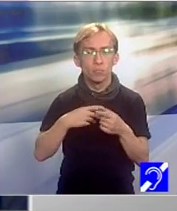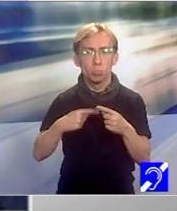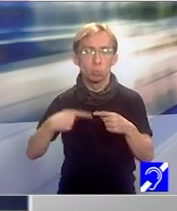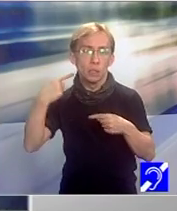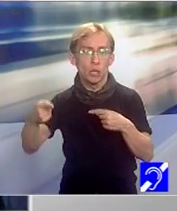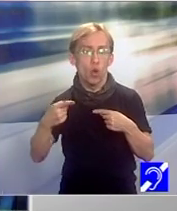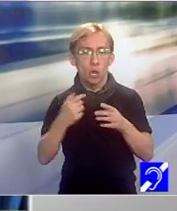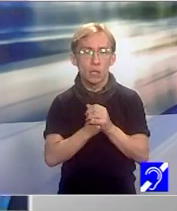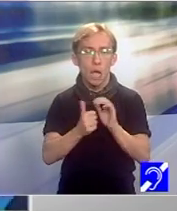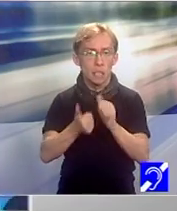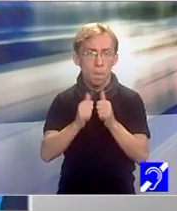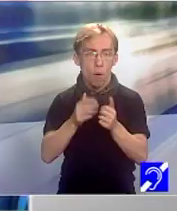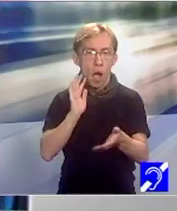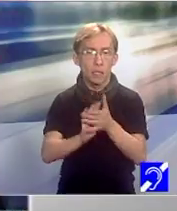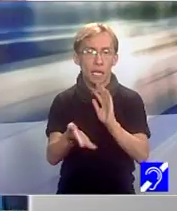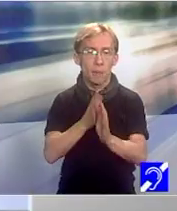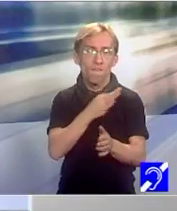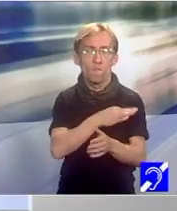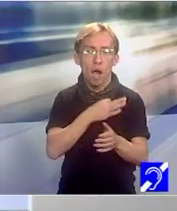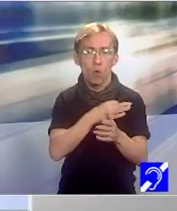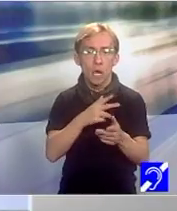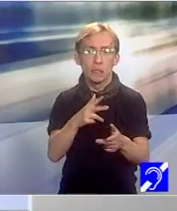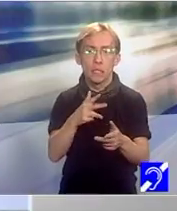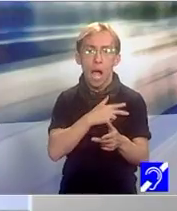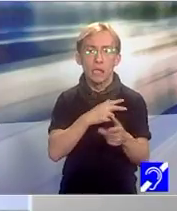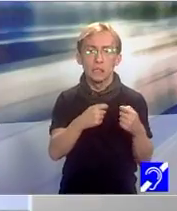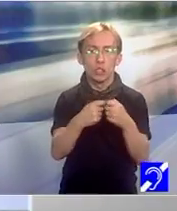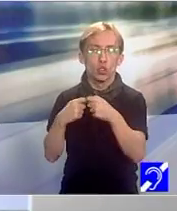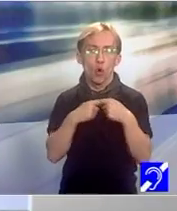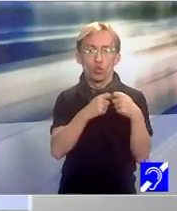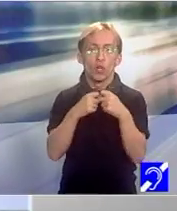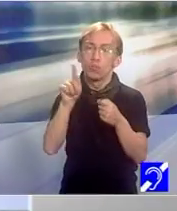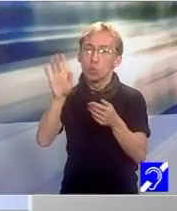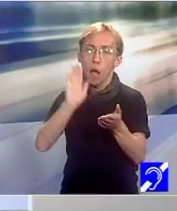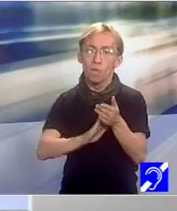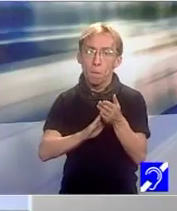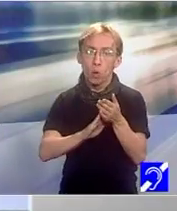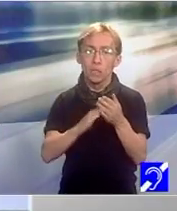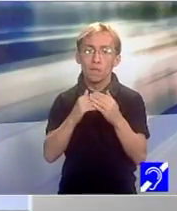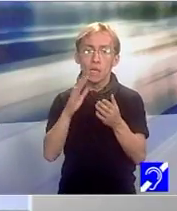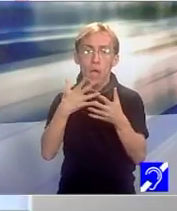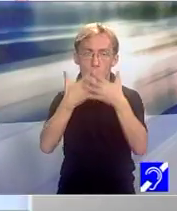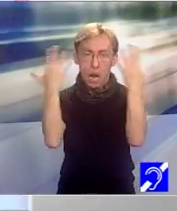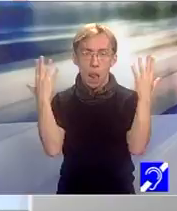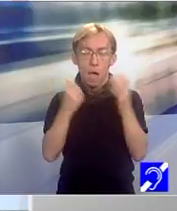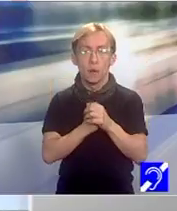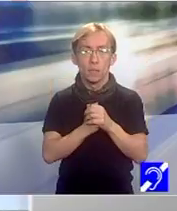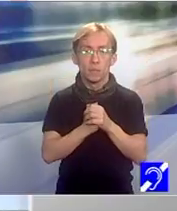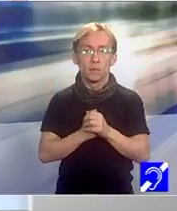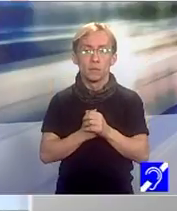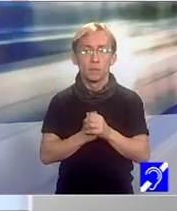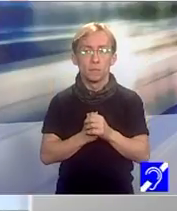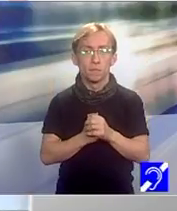Tabita a absolvit Facultatea de Asistență Socială și a avut o motivație clară pentru care și-a urmat această vocație. Așa credeam